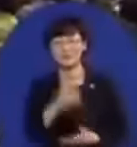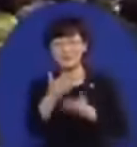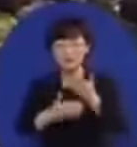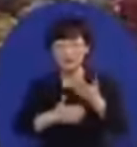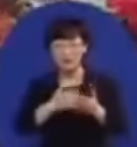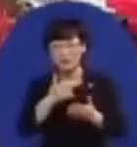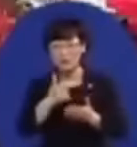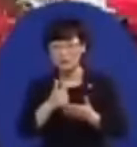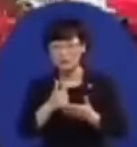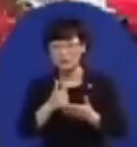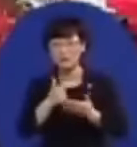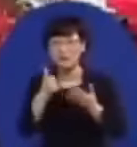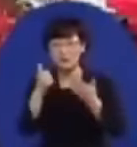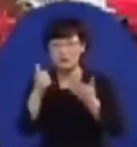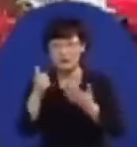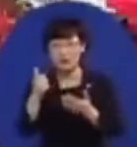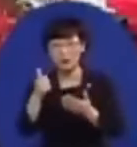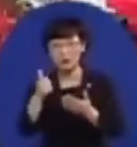하나님께서는